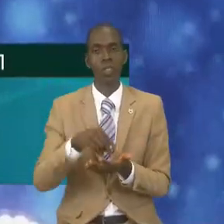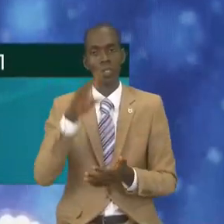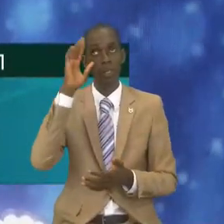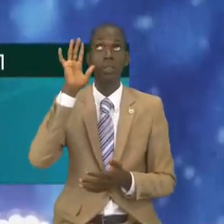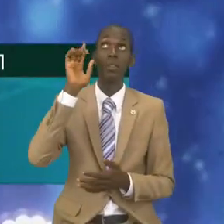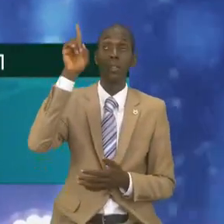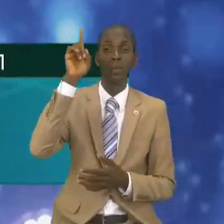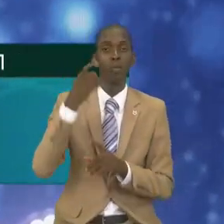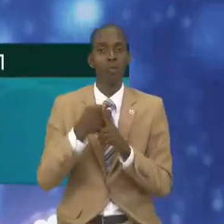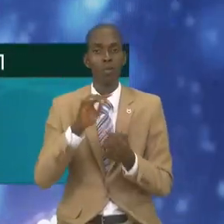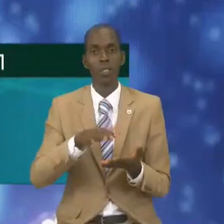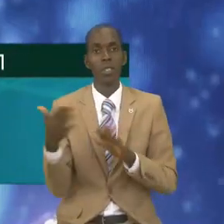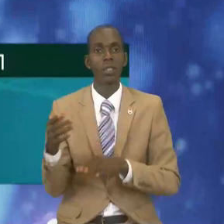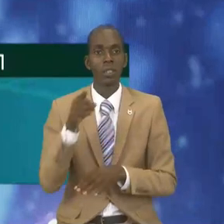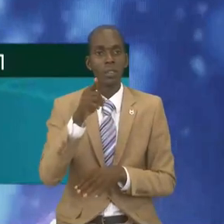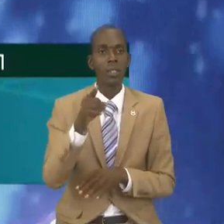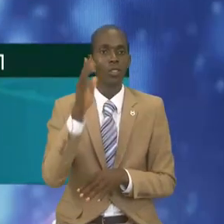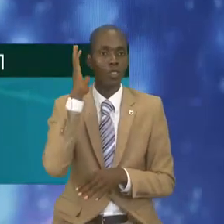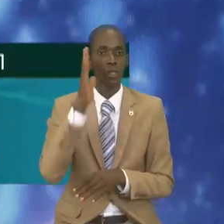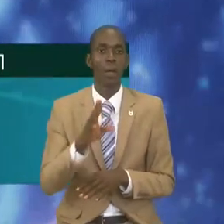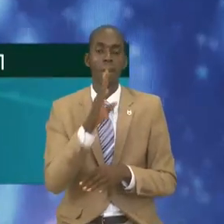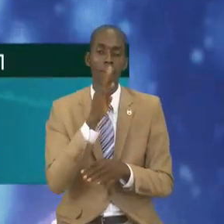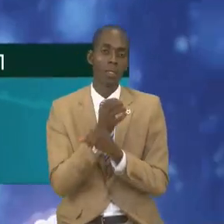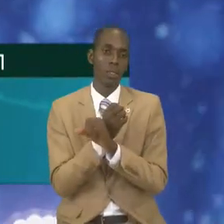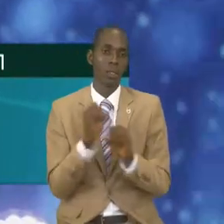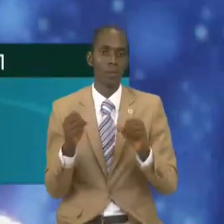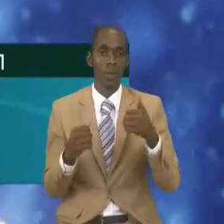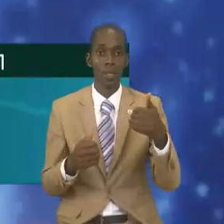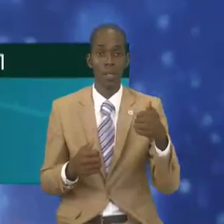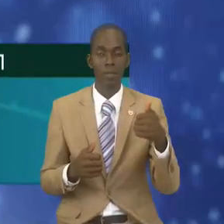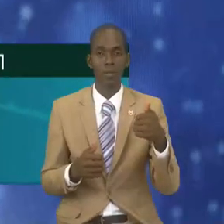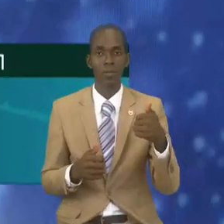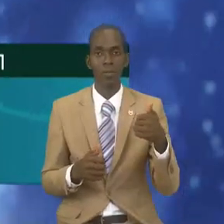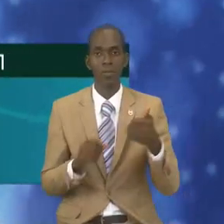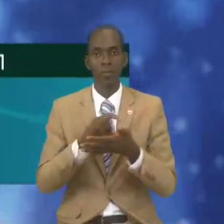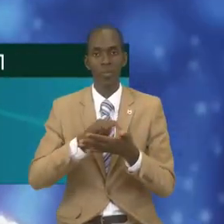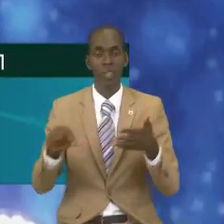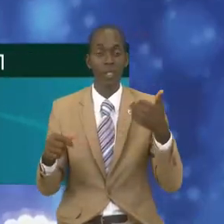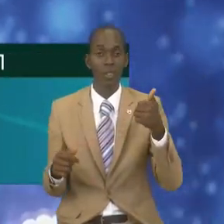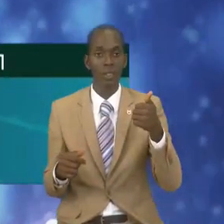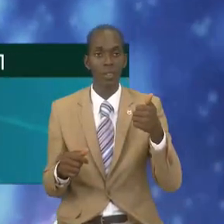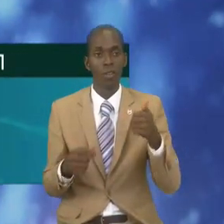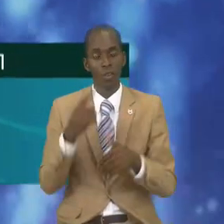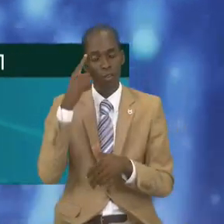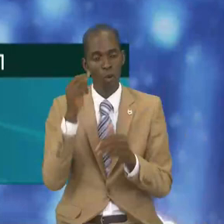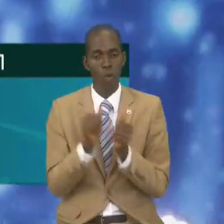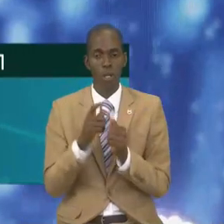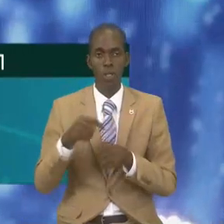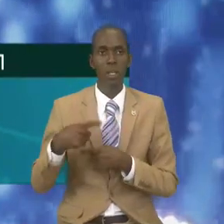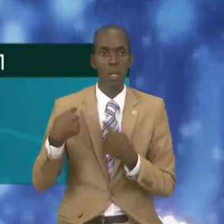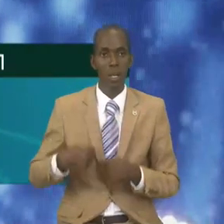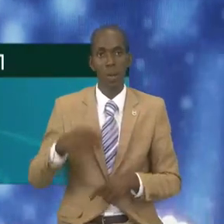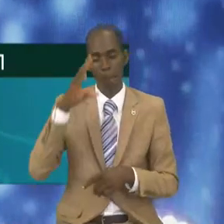tu seras sauvé. Verset 10. Car c'est en croyant du